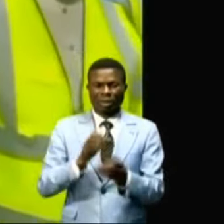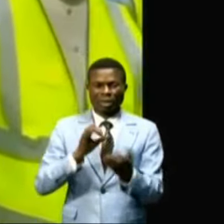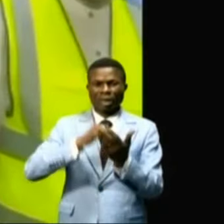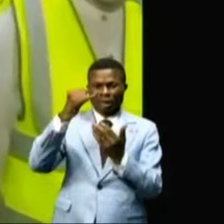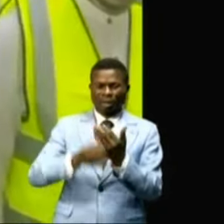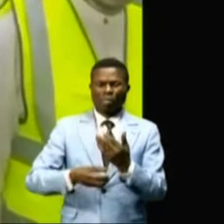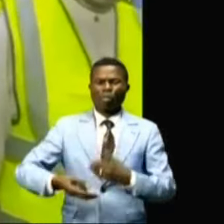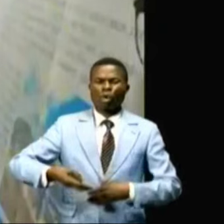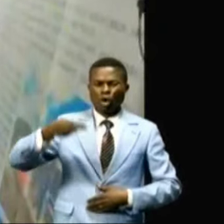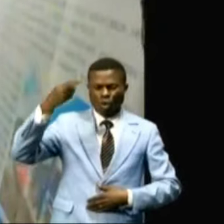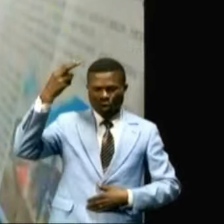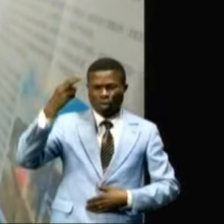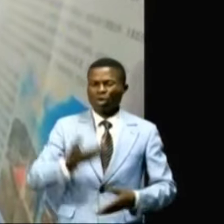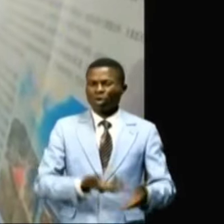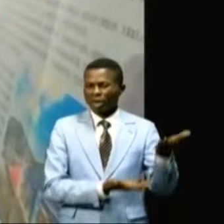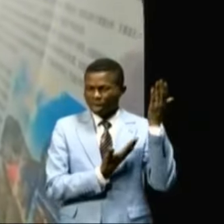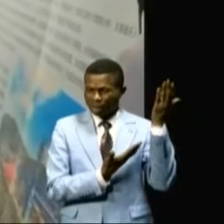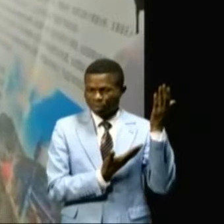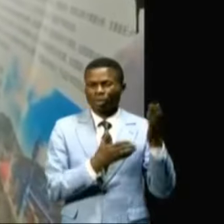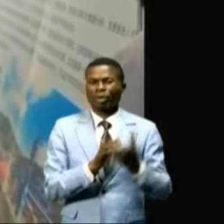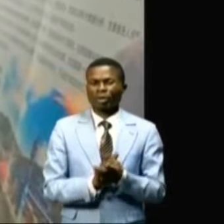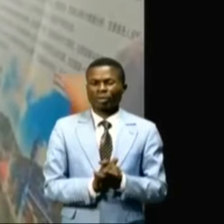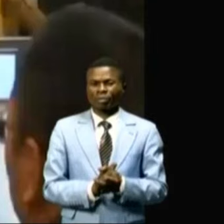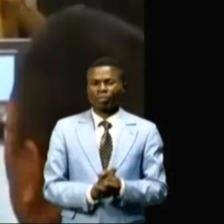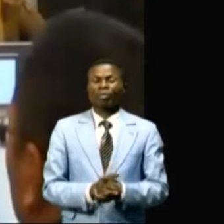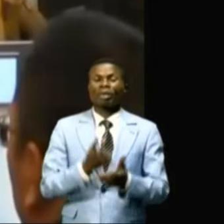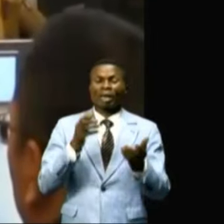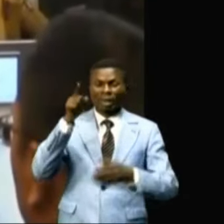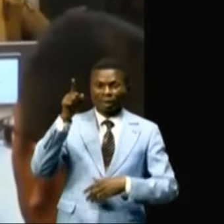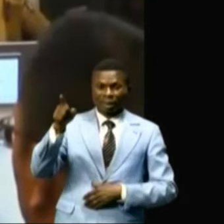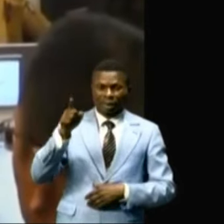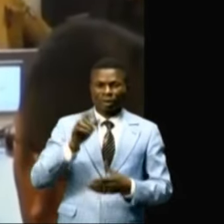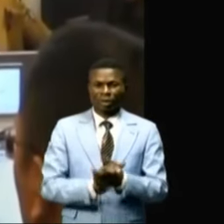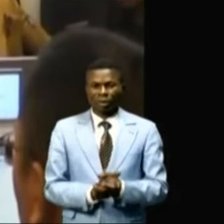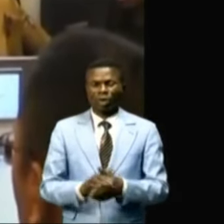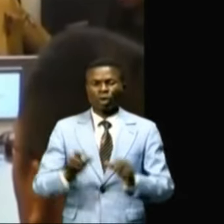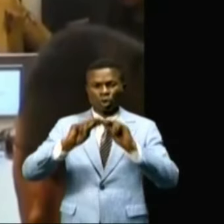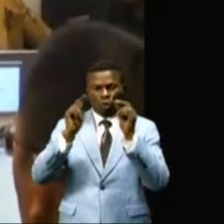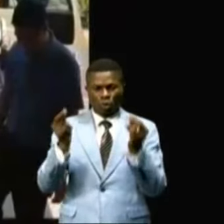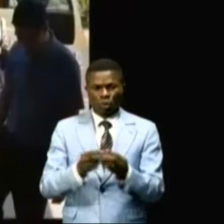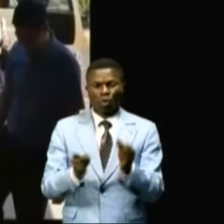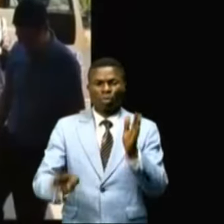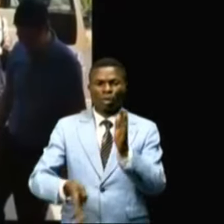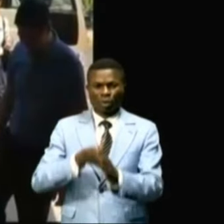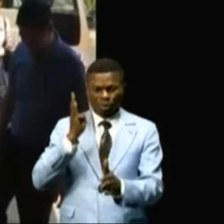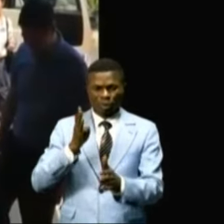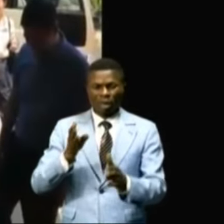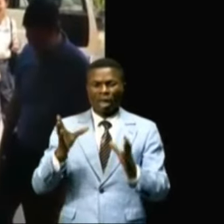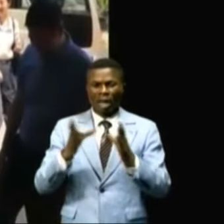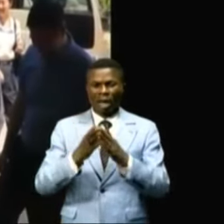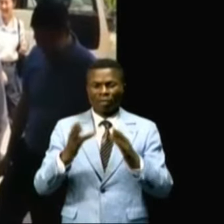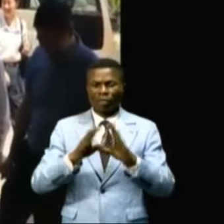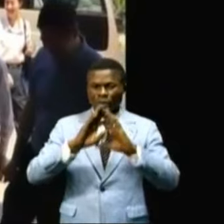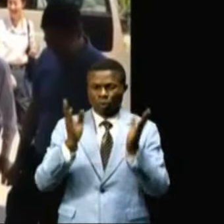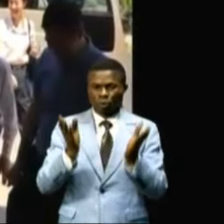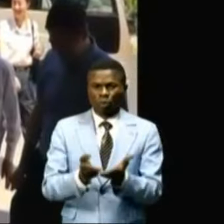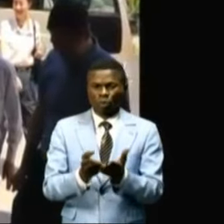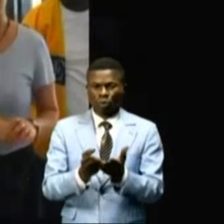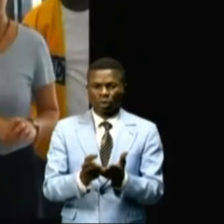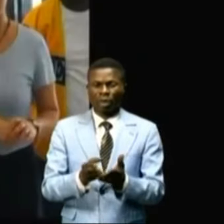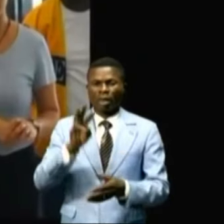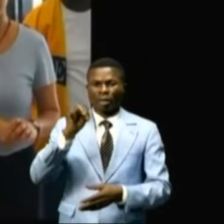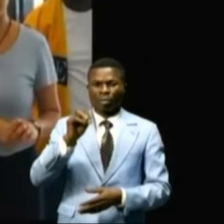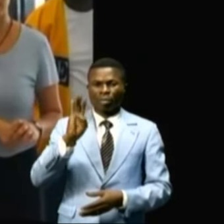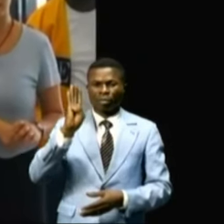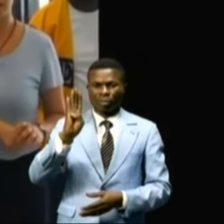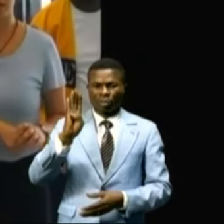haute facture. Sur place, Wet Cement et Sino Hydro Group 14, ensemble avec la délégation de la MIBA, se